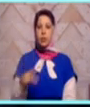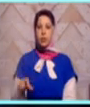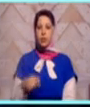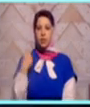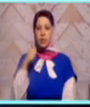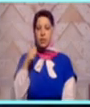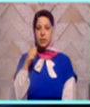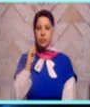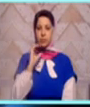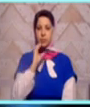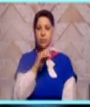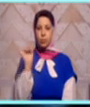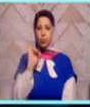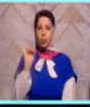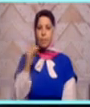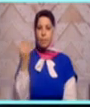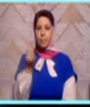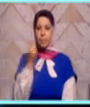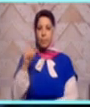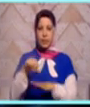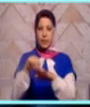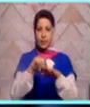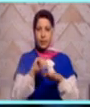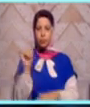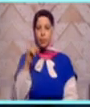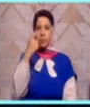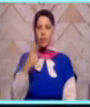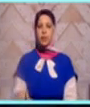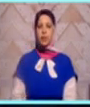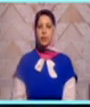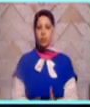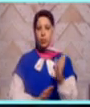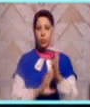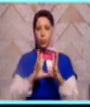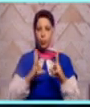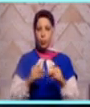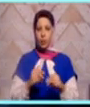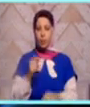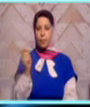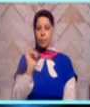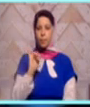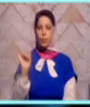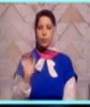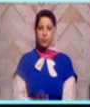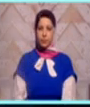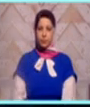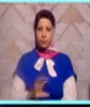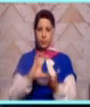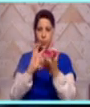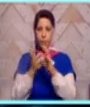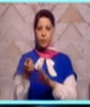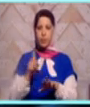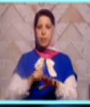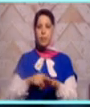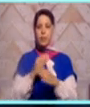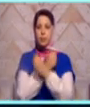مره لاهميه هذه المنطقه، وكان وجه طبعا بتطوير ورفع كفاءه المحيط الجغرافي للمتحف والربط طبعا